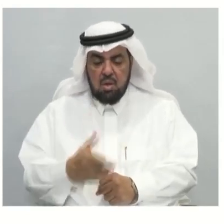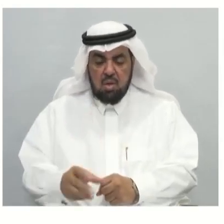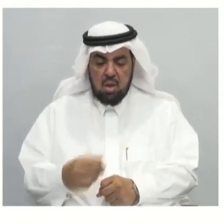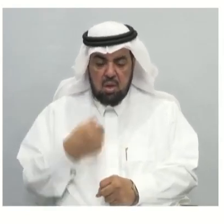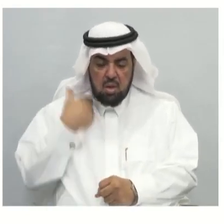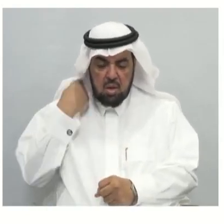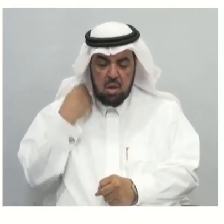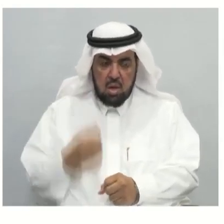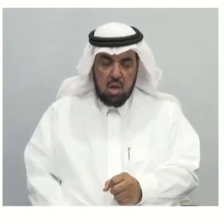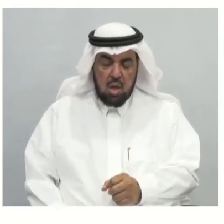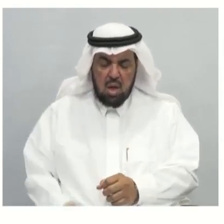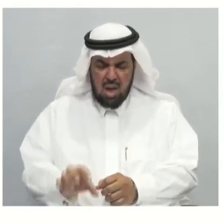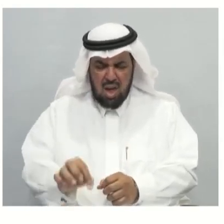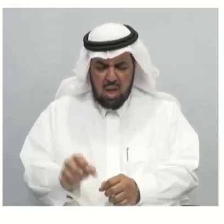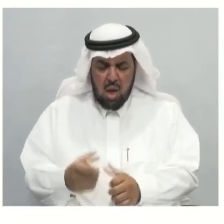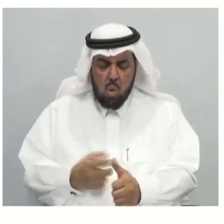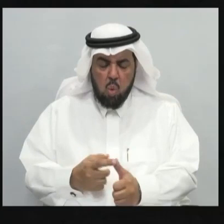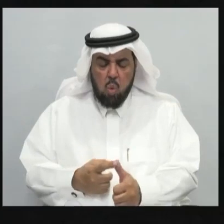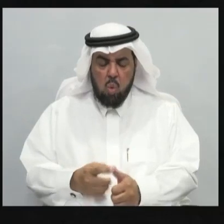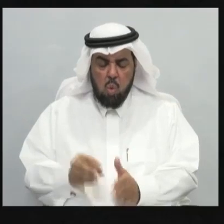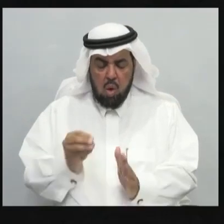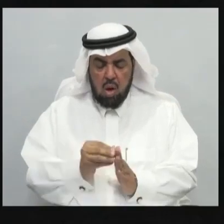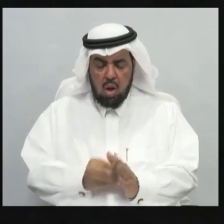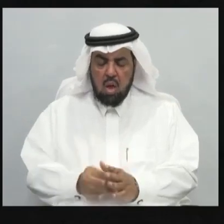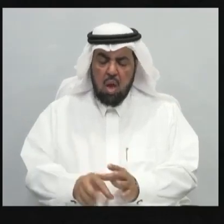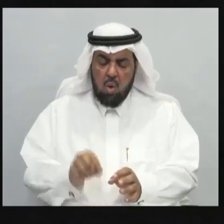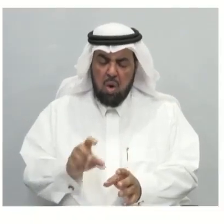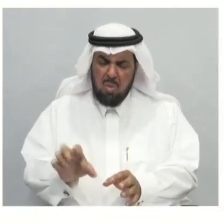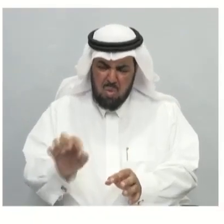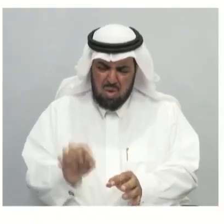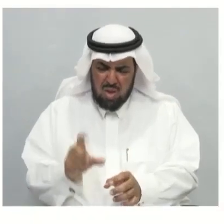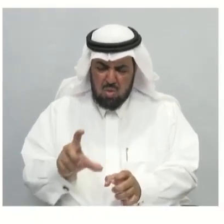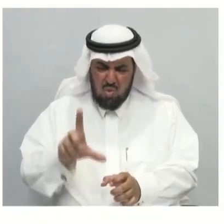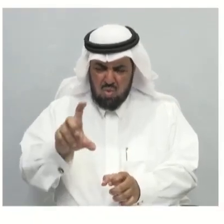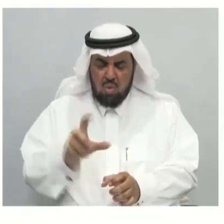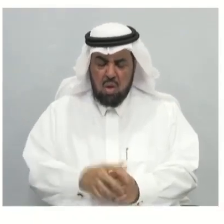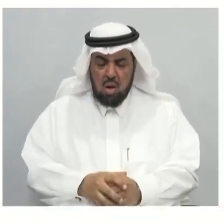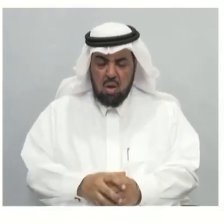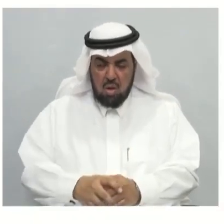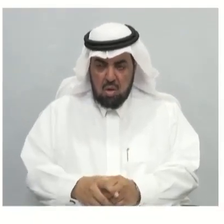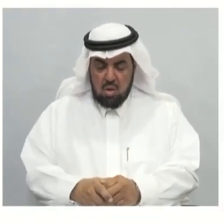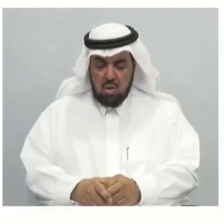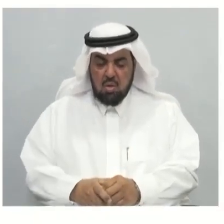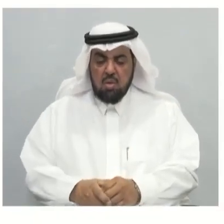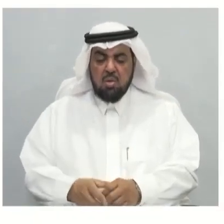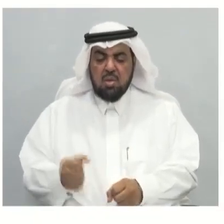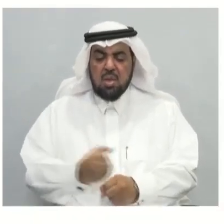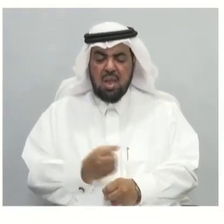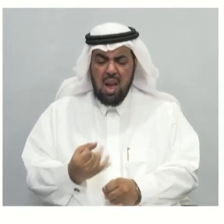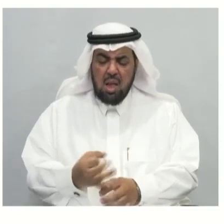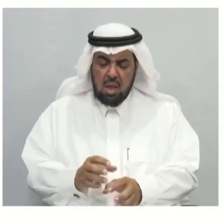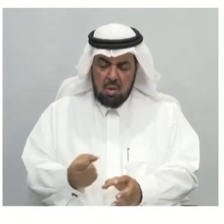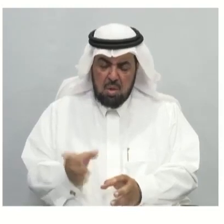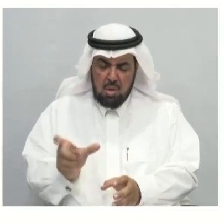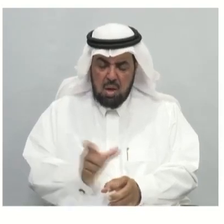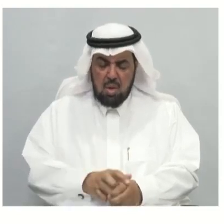الامور التاليه بحيث اولى هذه العناصر كن موجزا كن موجزا بمعنى استخدام العدد المناسب من